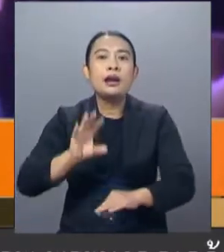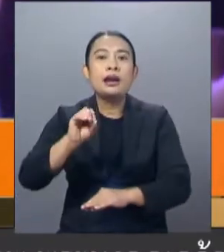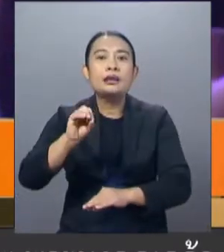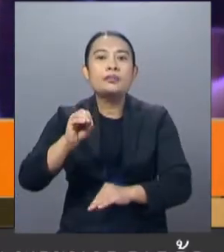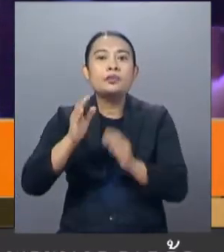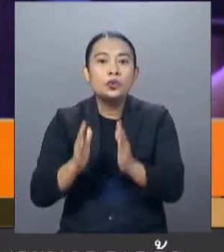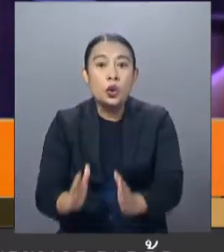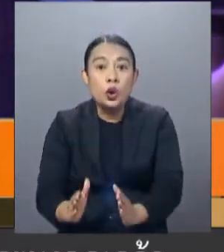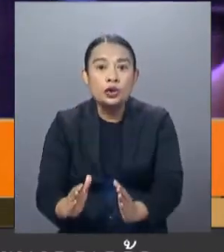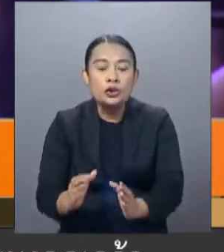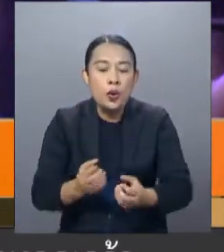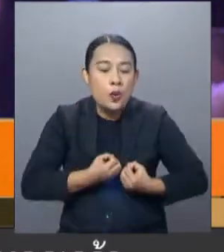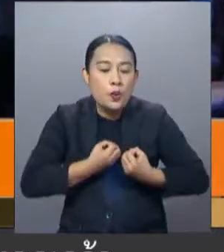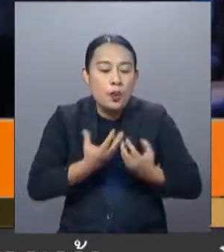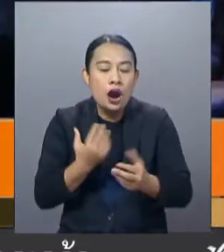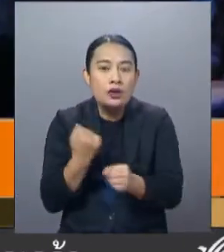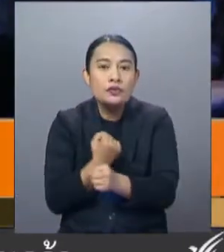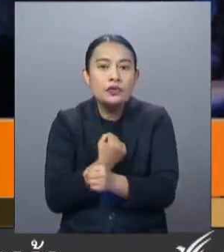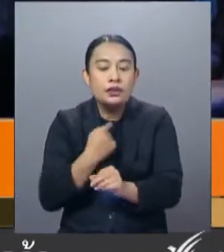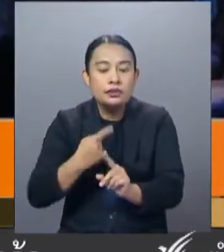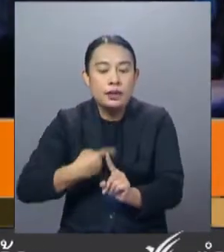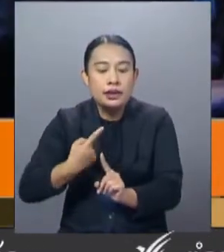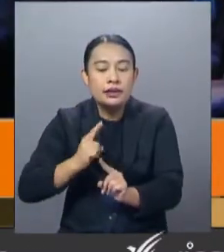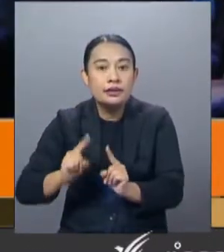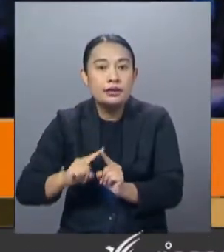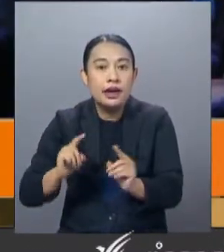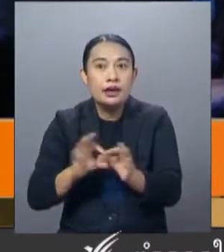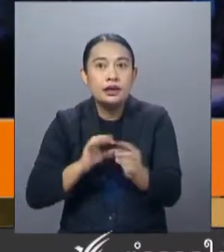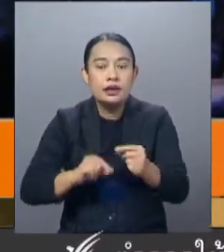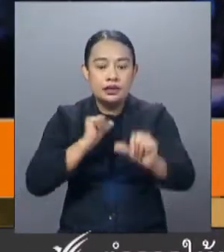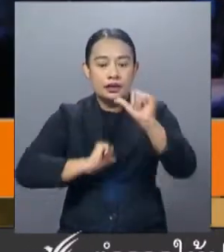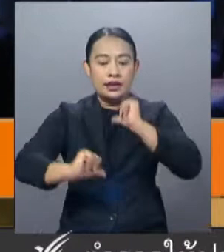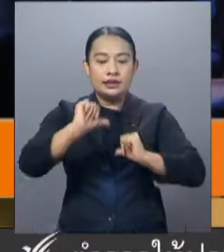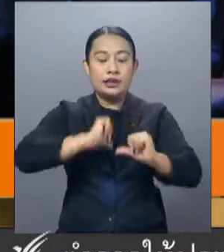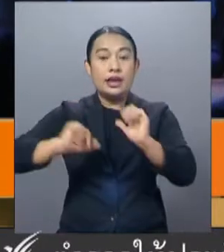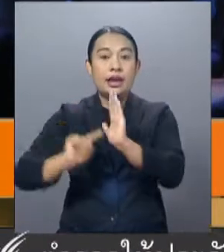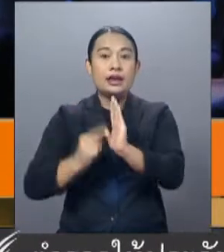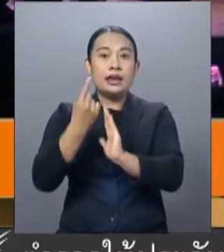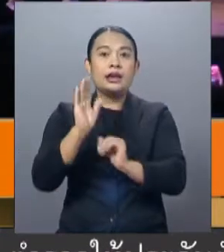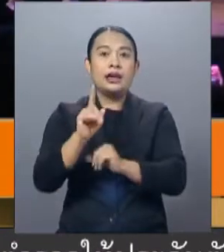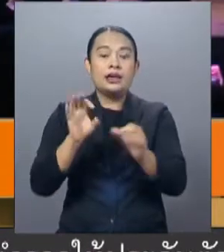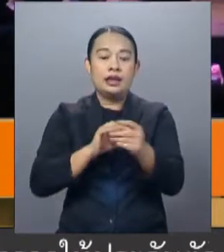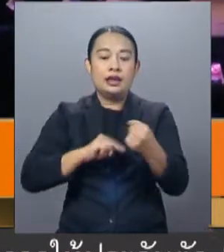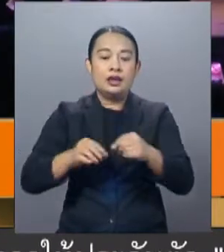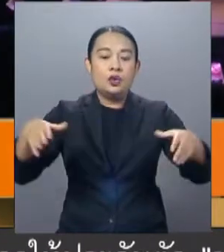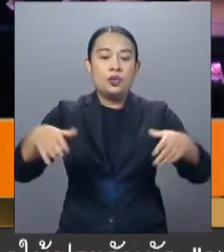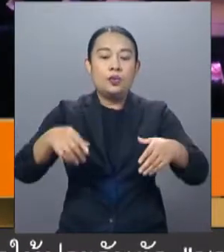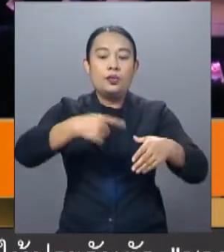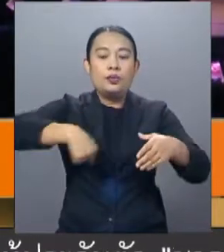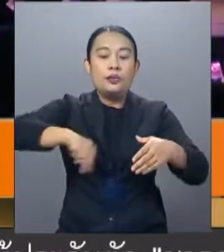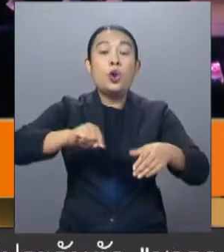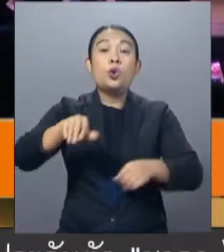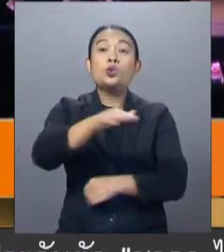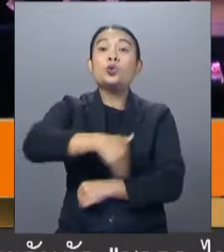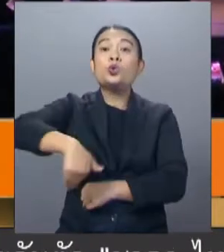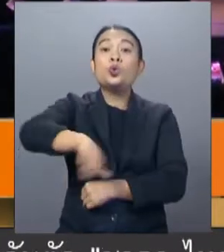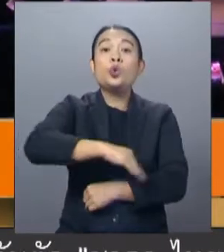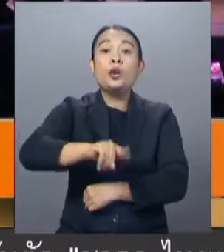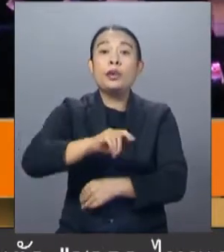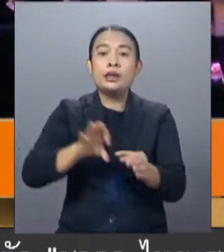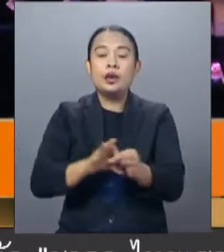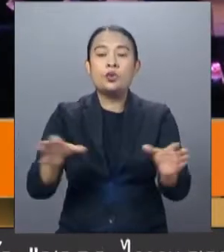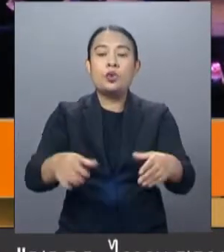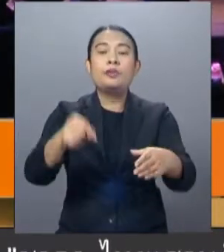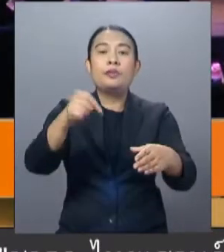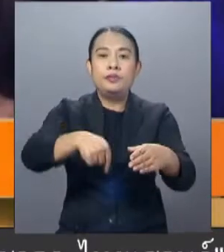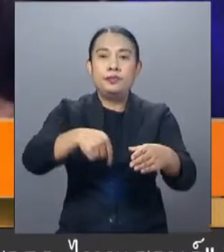ช้เวลาทุ่มเทฝึกฝนกันนับเดือนจึงทำให้การแสดงครั้งแรกของวงประสานเสียงสำหรับบุคคลทั่วไปของ PG Wind Singer